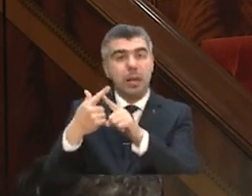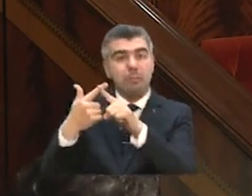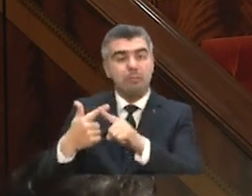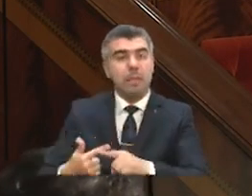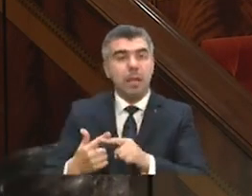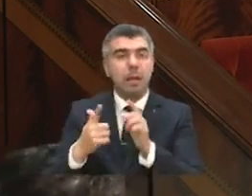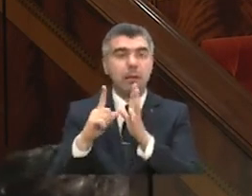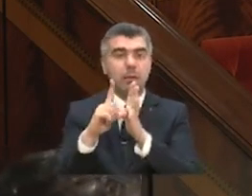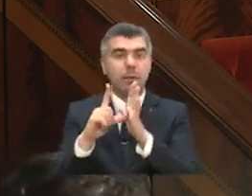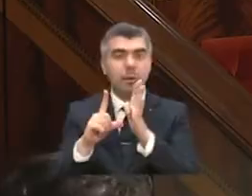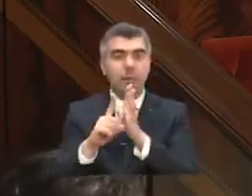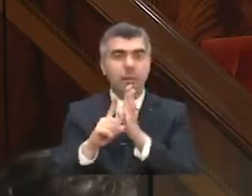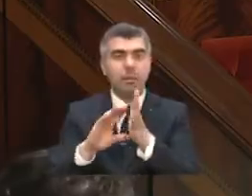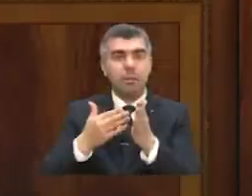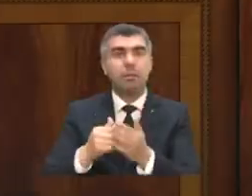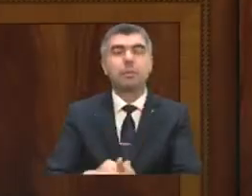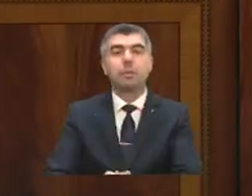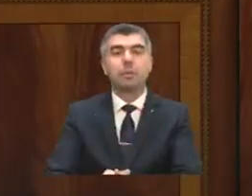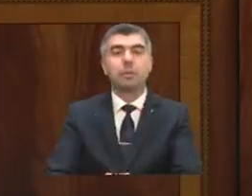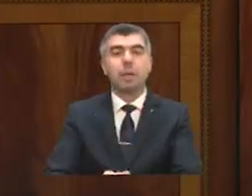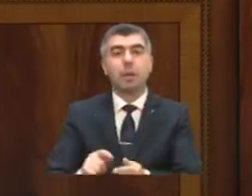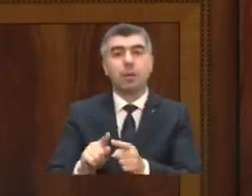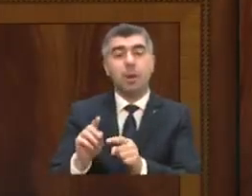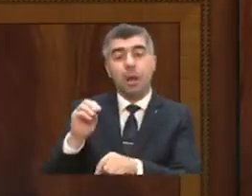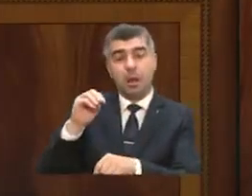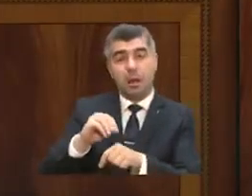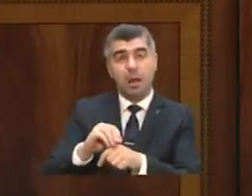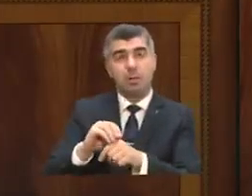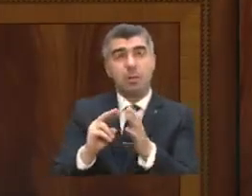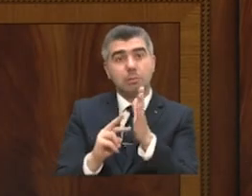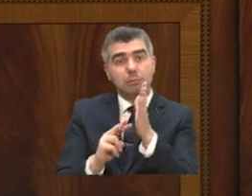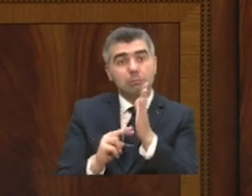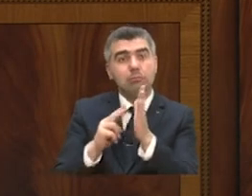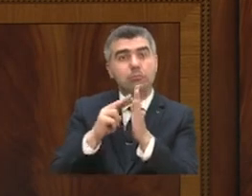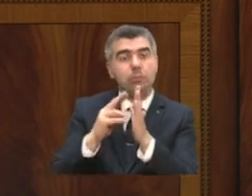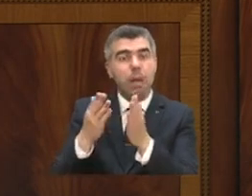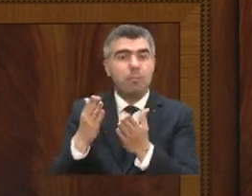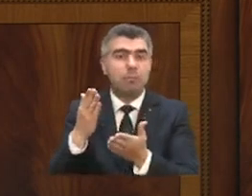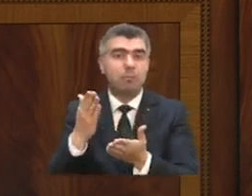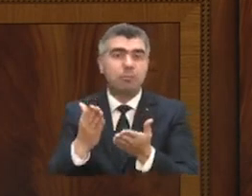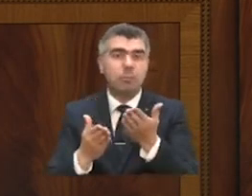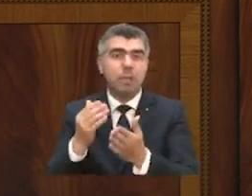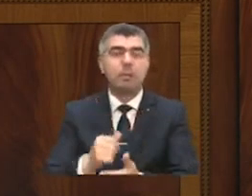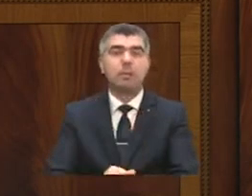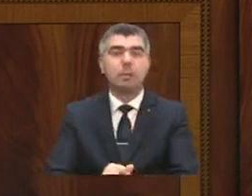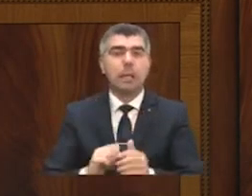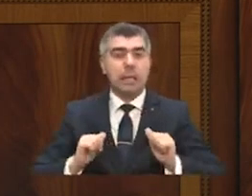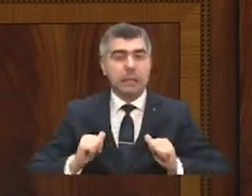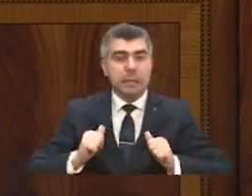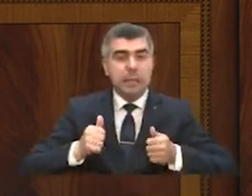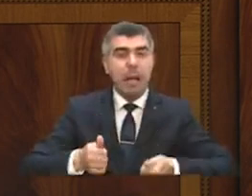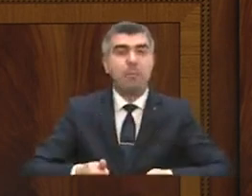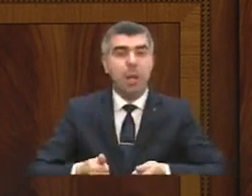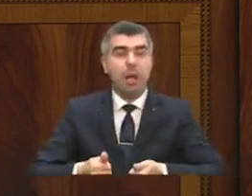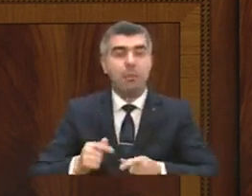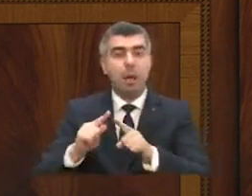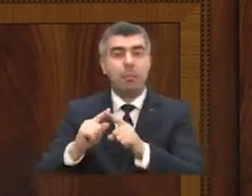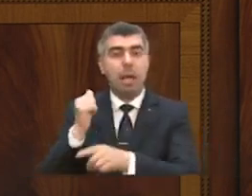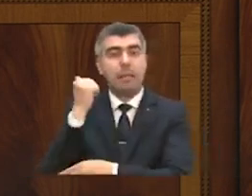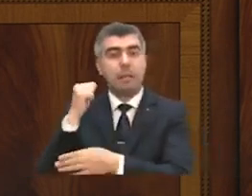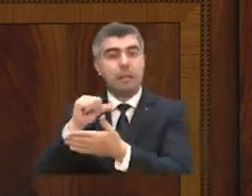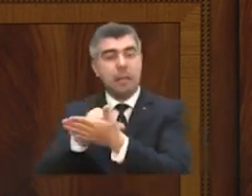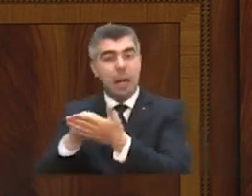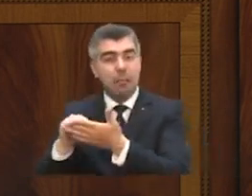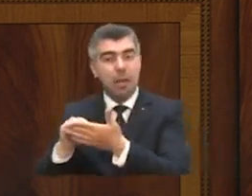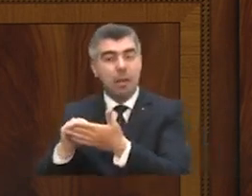خلال توطيد مسار الاستيعاب التدريجي لهذه التوازنات مع تعبئة الإمكانية الضريبية